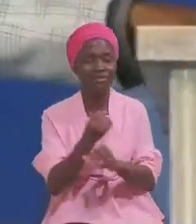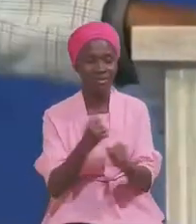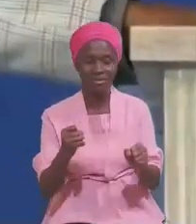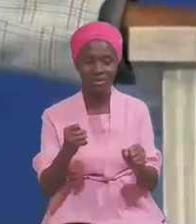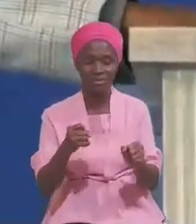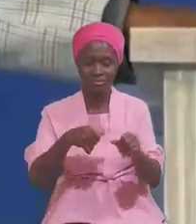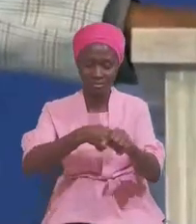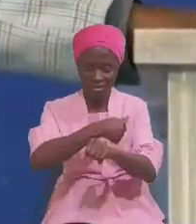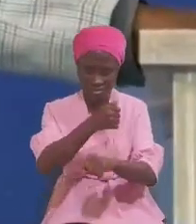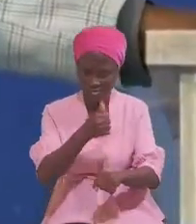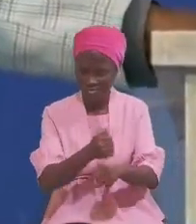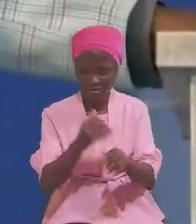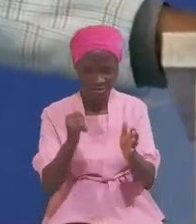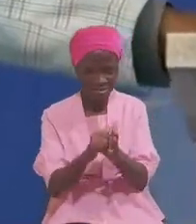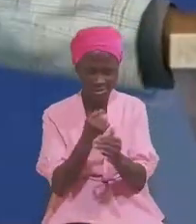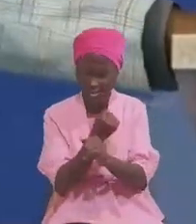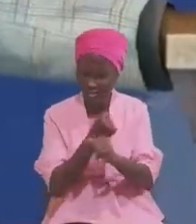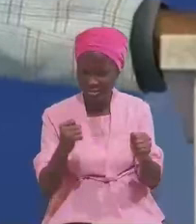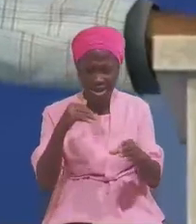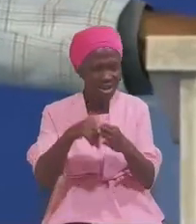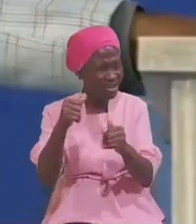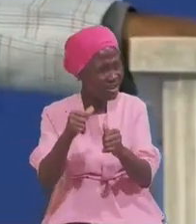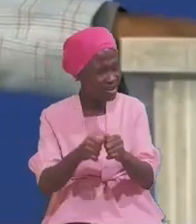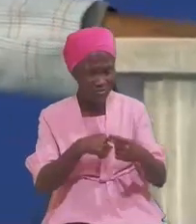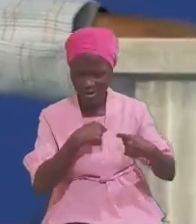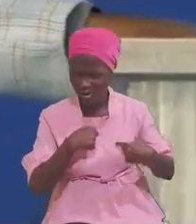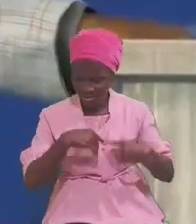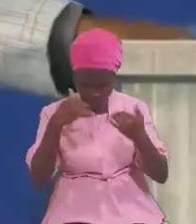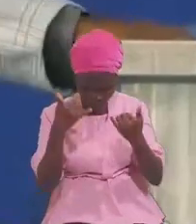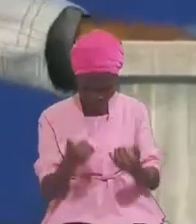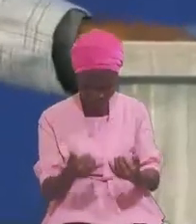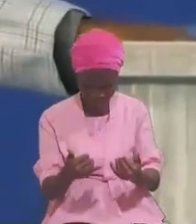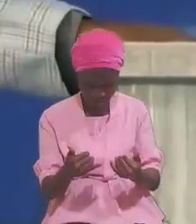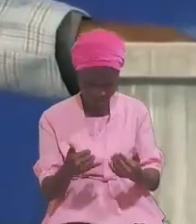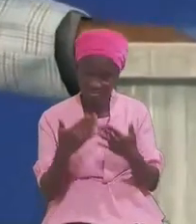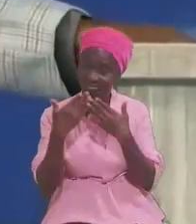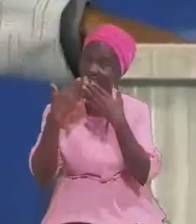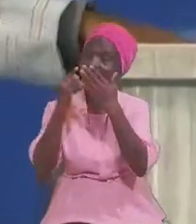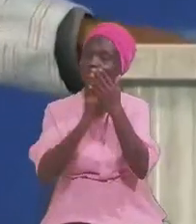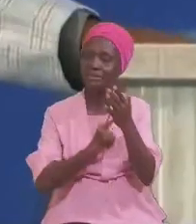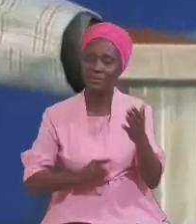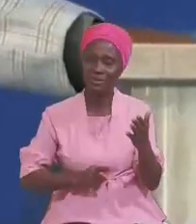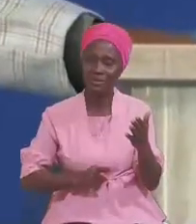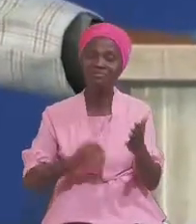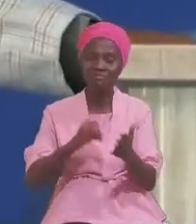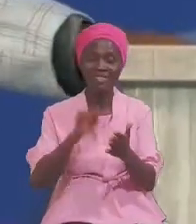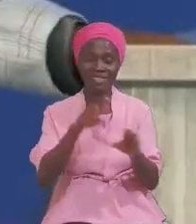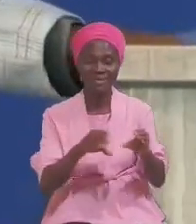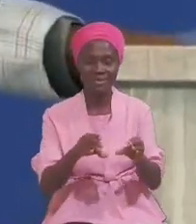ce salut dans chaque cœur maintenant. Merci Seigneur, c'est fait.